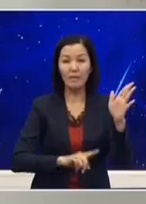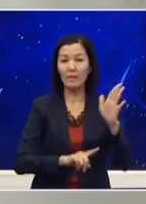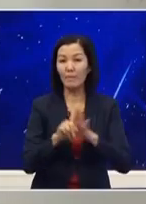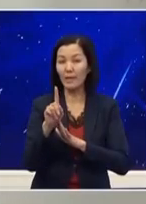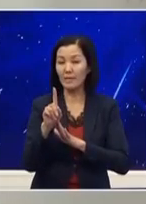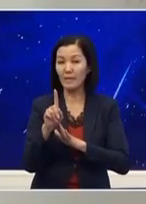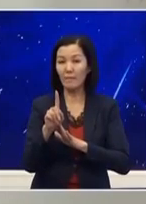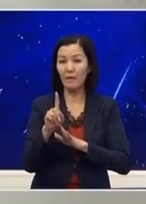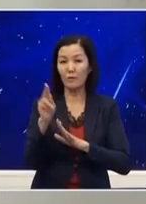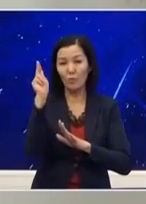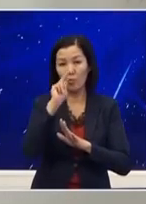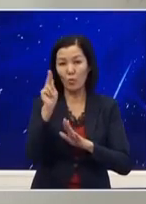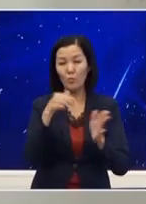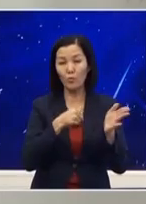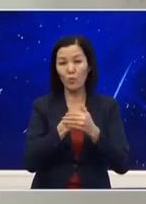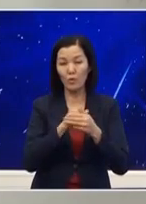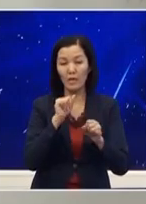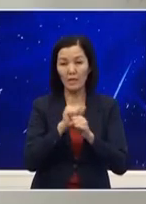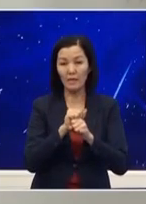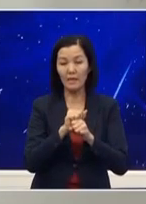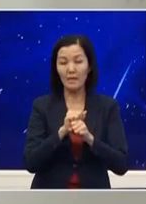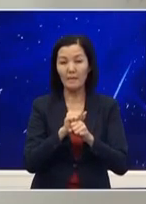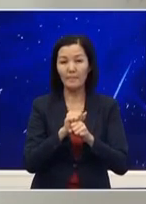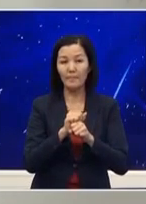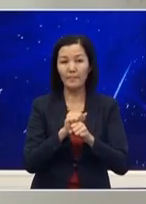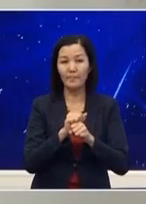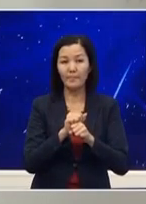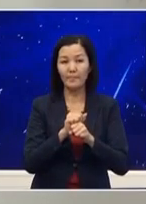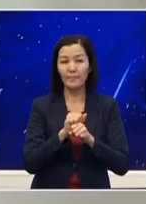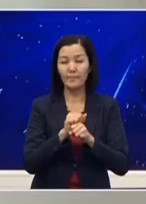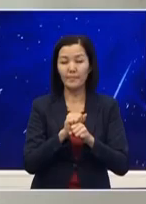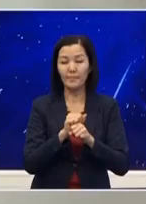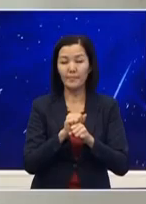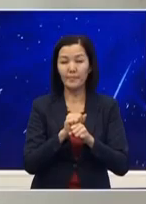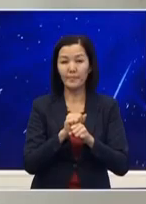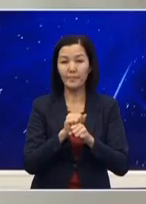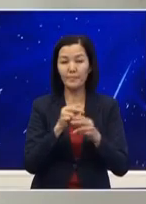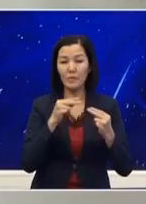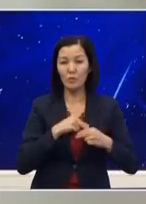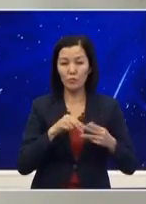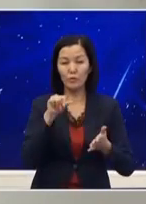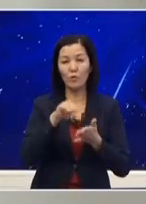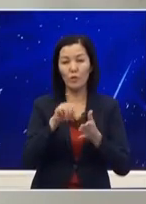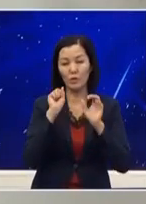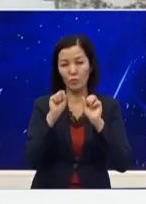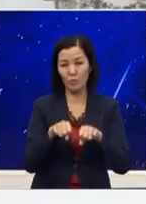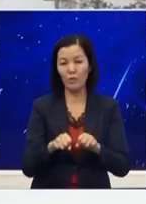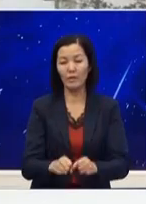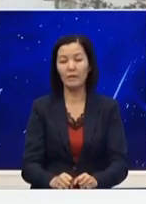де мемлекеттік үлгідегі дипломдар. Қалай алды, сол кезден бастап жұмыс жасай беруге олардың құқықтары